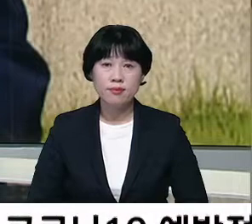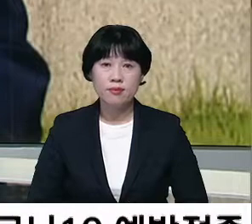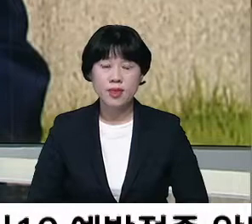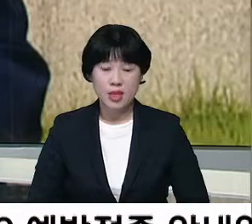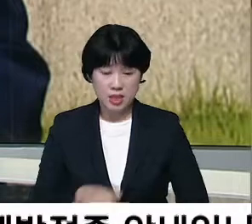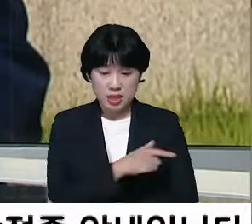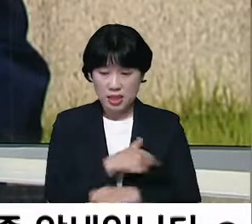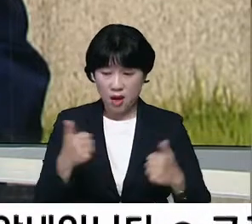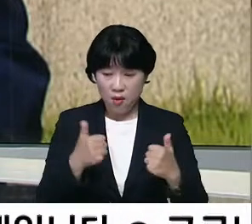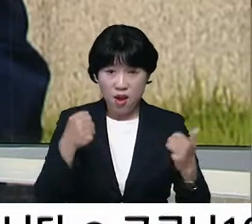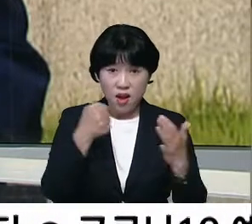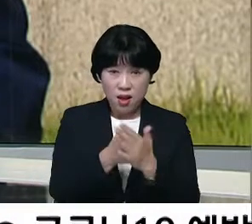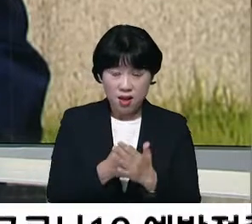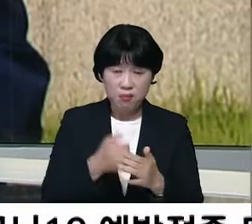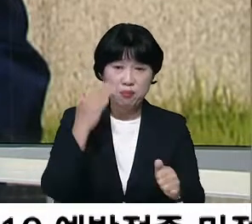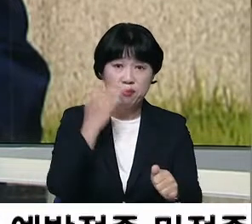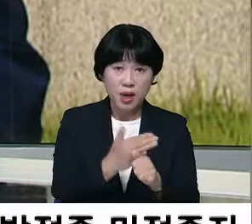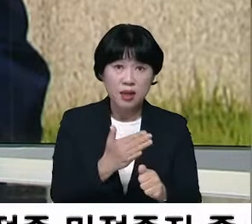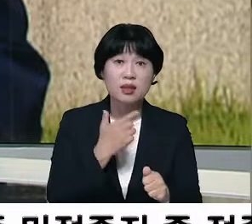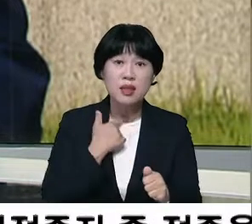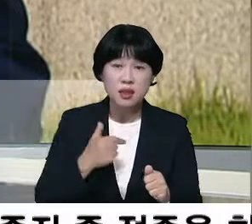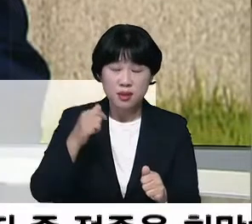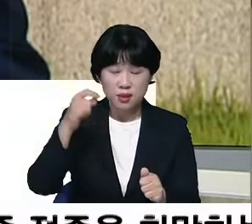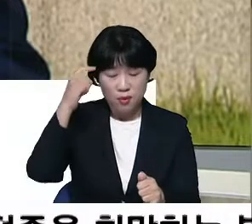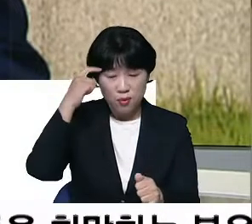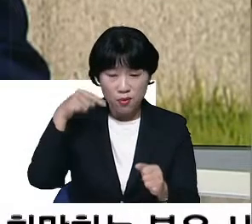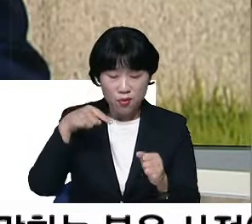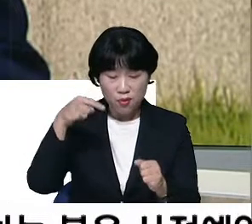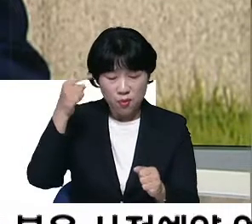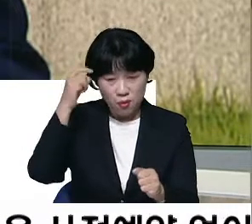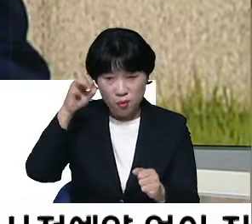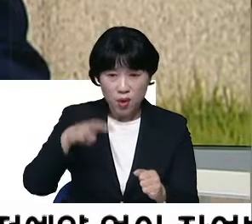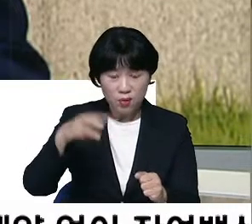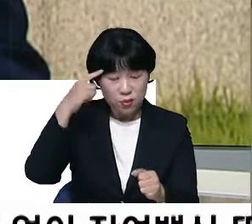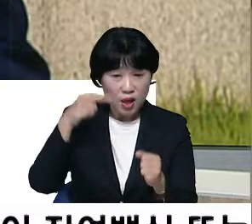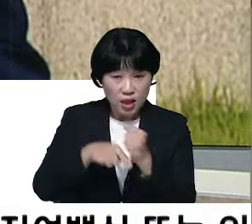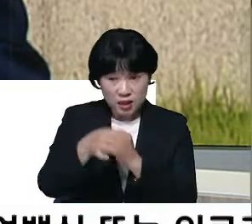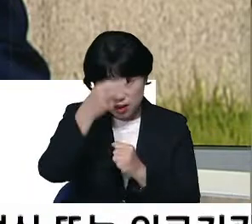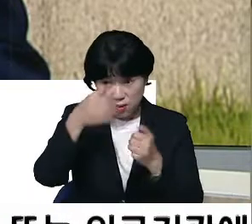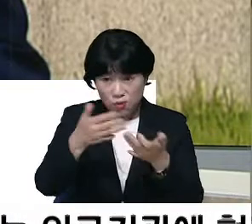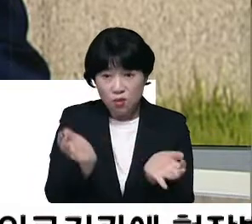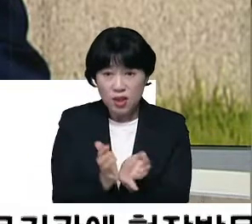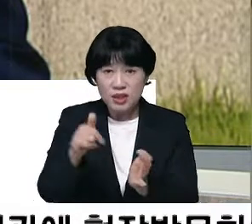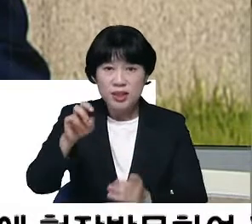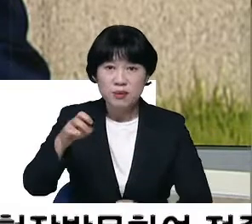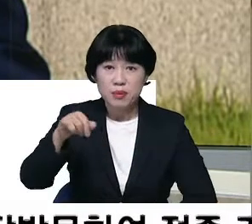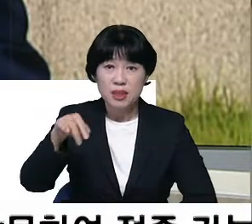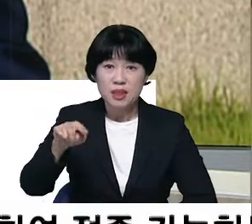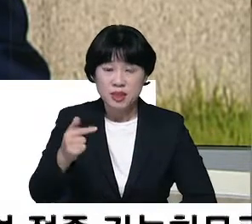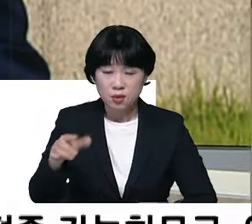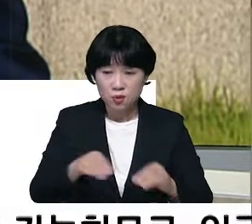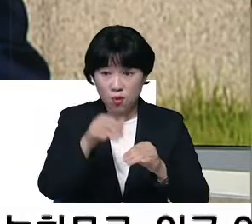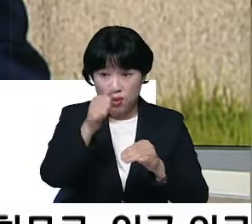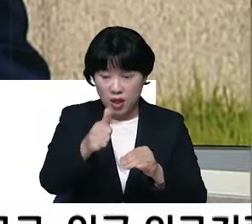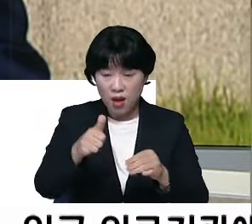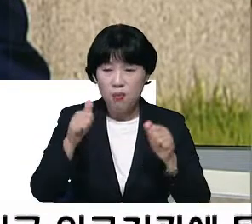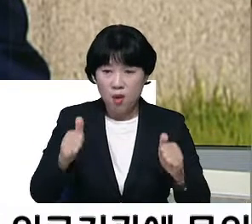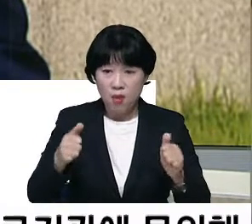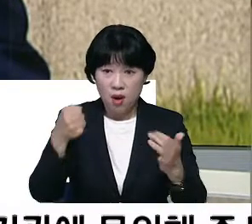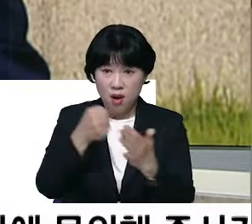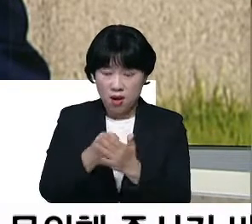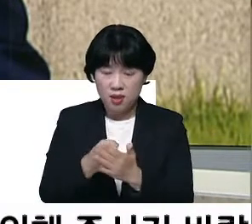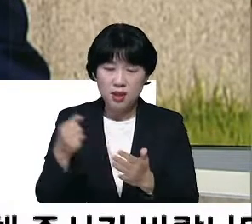이사회의 의결로 힘 됐던 광주과학기술원 김기선 전 총장이 법원의 결정 으로 해임 석 달 만에 다시 총장 지게